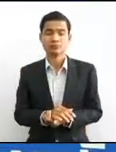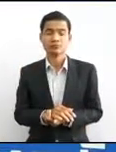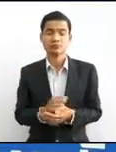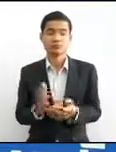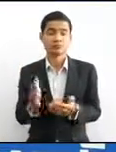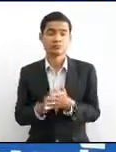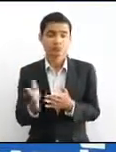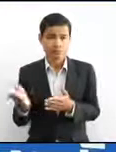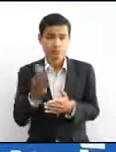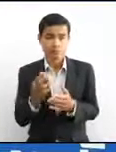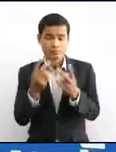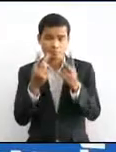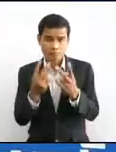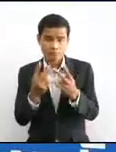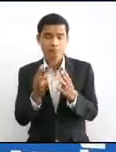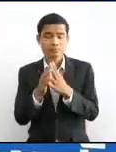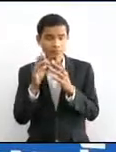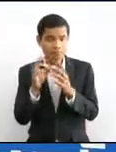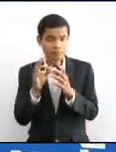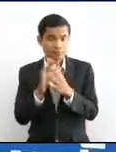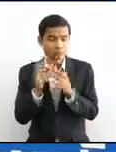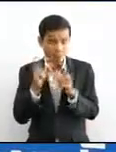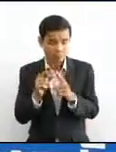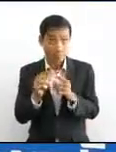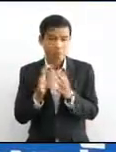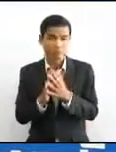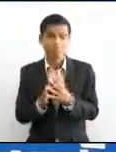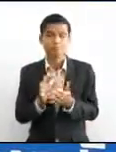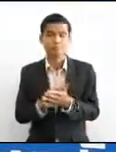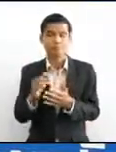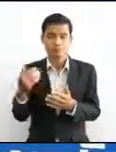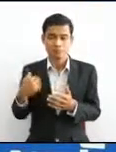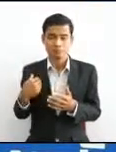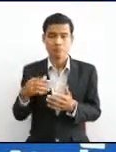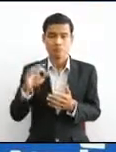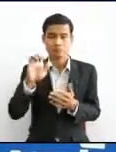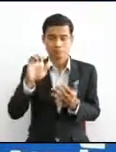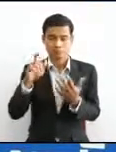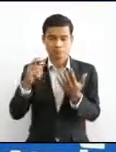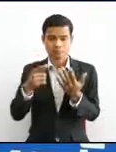chà là con chăm tiêm phụ tốt cho môi nhạc cừu tự ọc nía ná tỏ chấm nòng